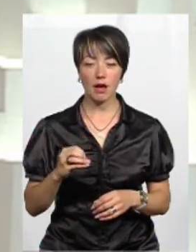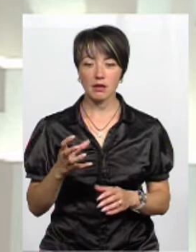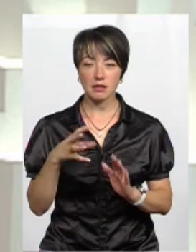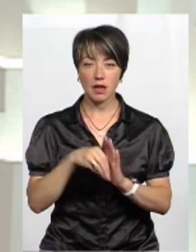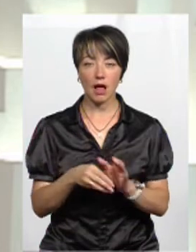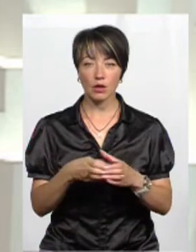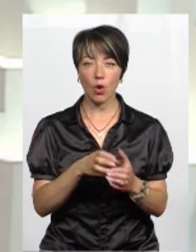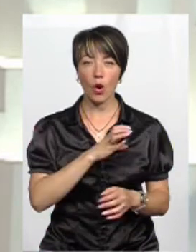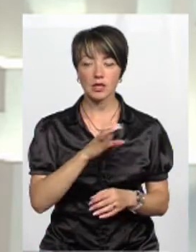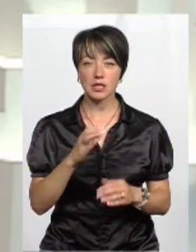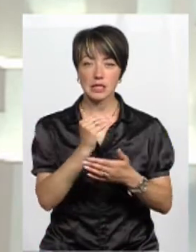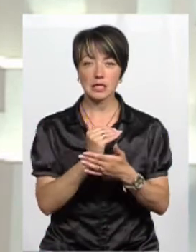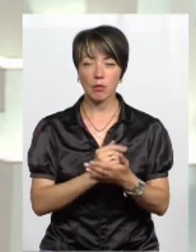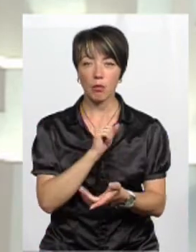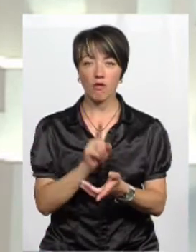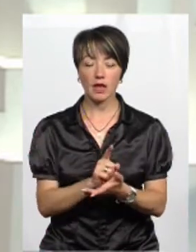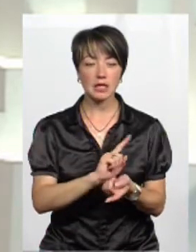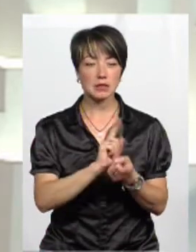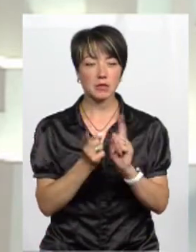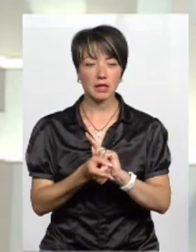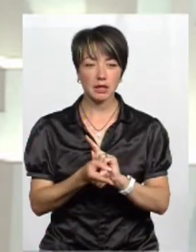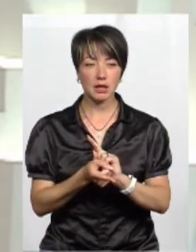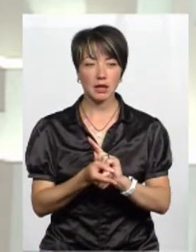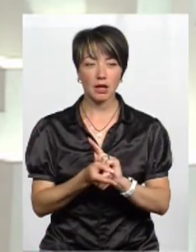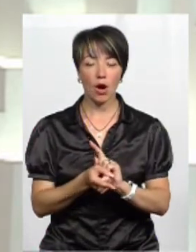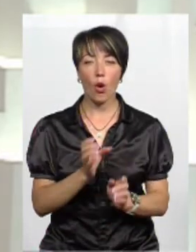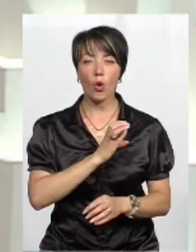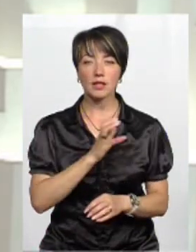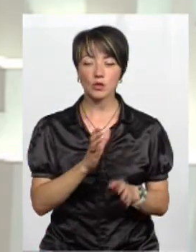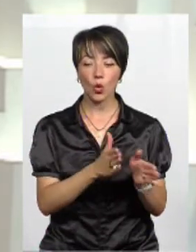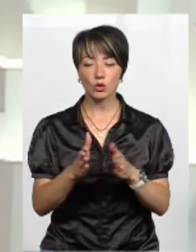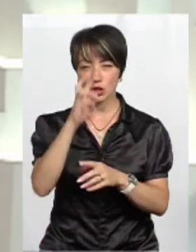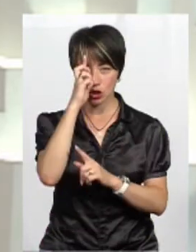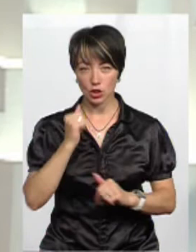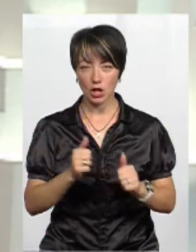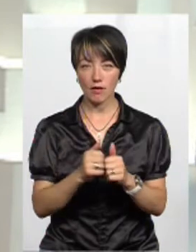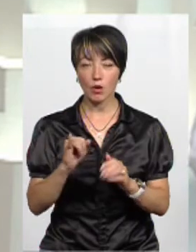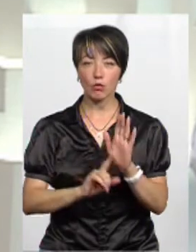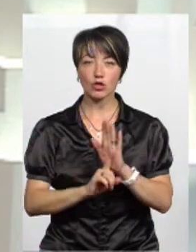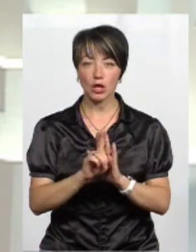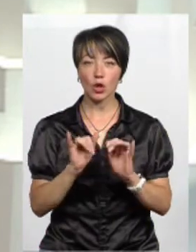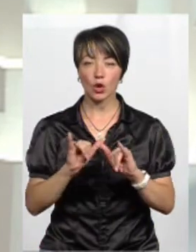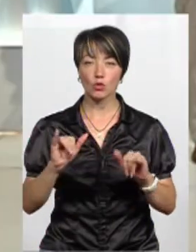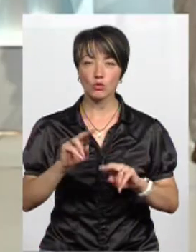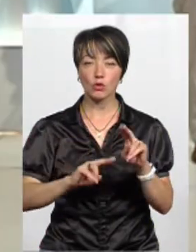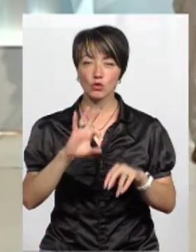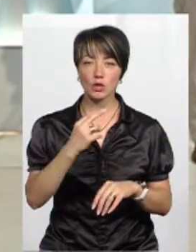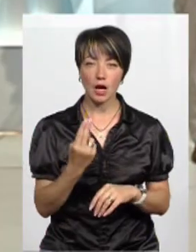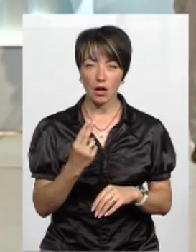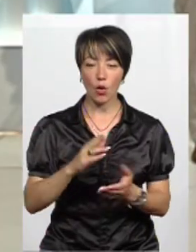кланово-олігархічної системи. Ми повинні змінити кланово-олігархічний устрій держави і почати розбудову